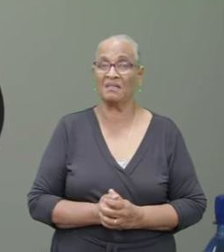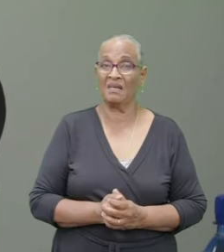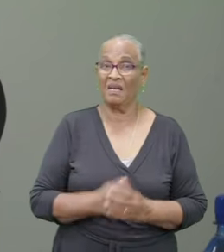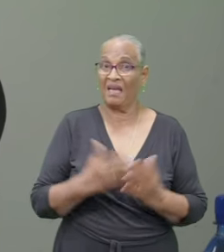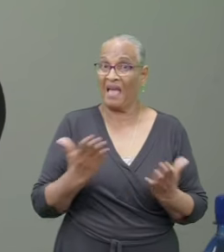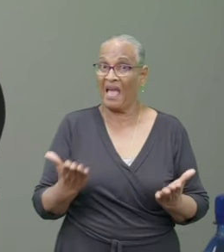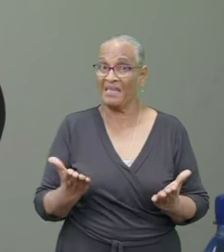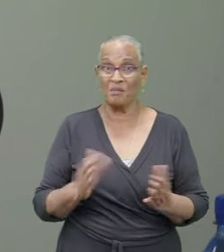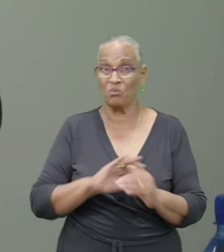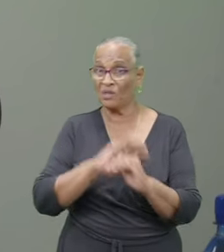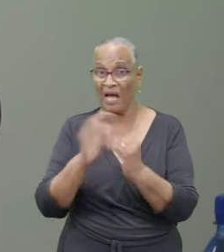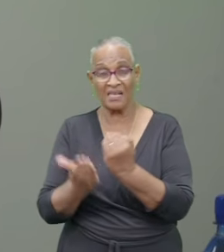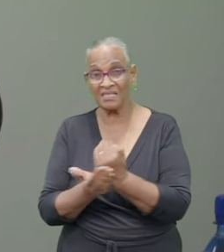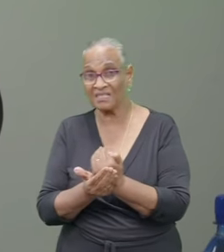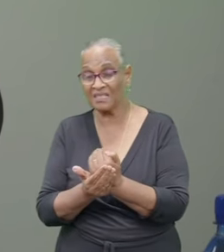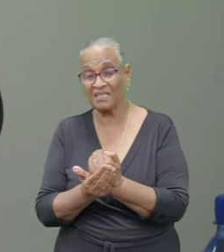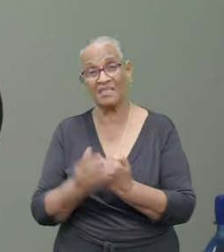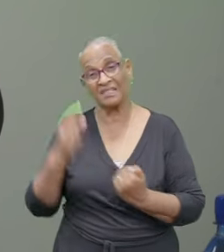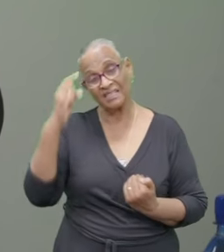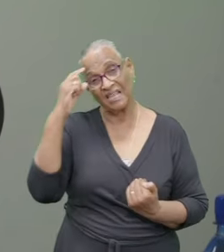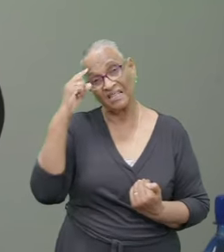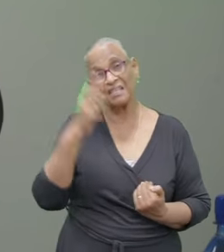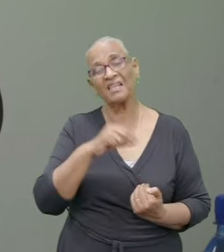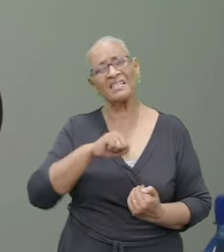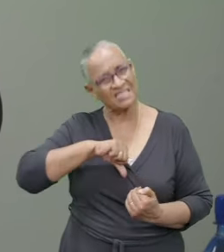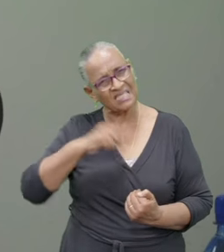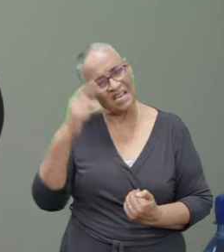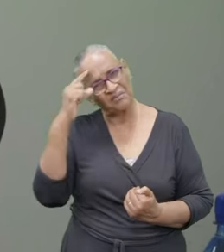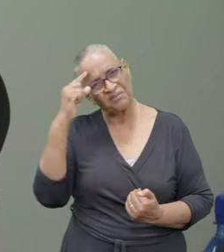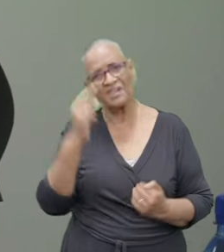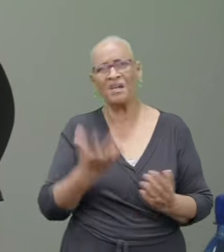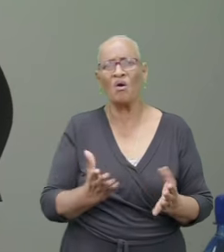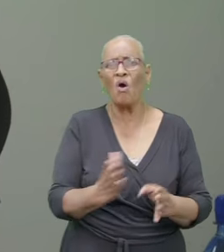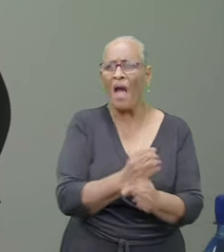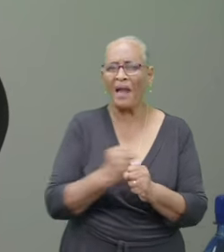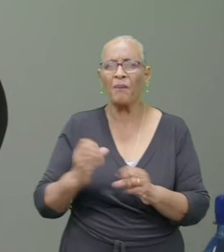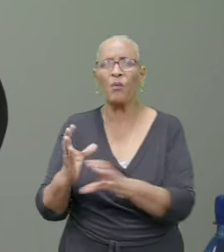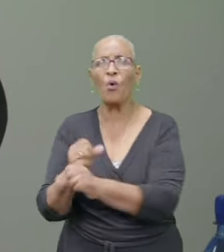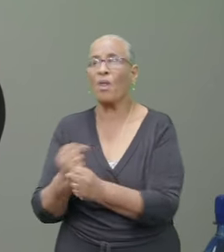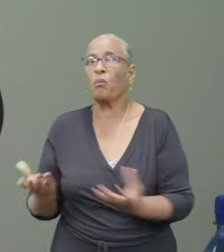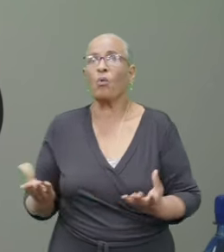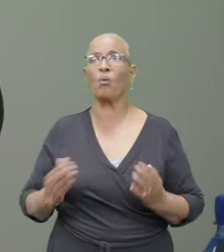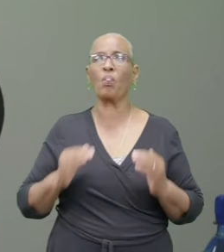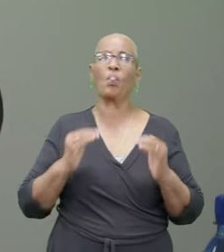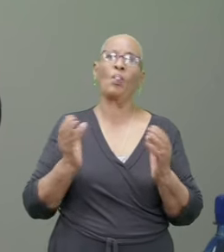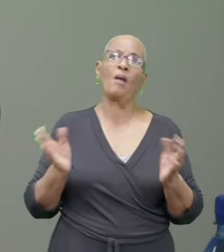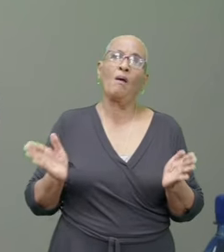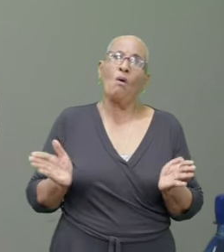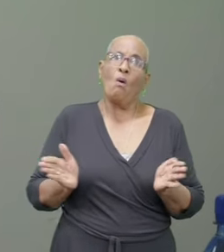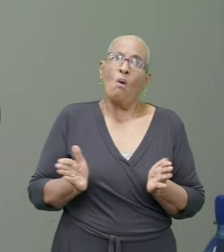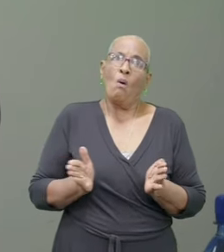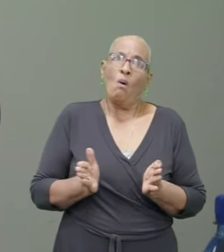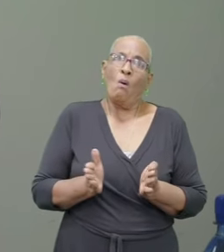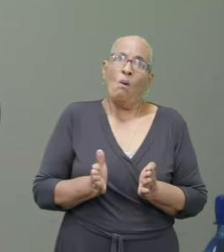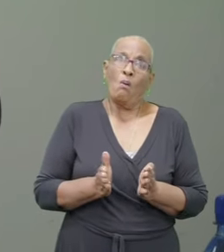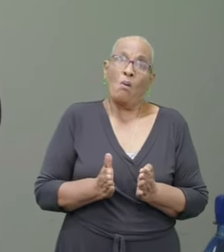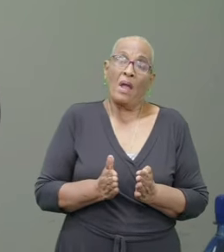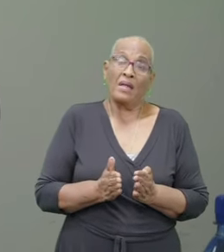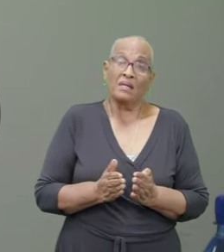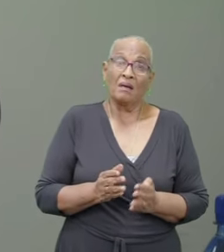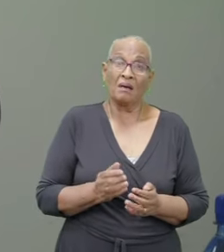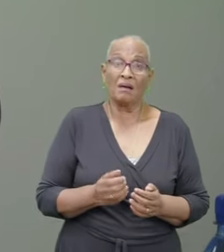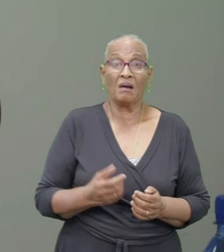moet rondmaken, kunt u al zelf rekenen hoeveel handen aan het bed je nodig hebt. Dus elke verpleegkundige die